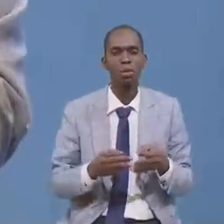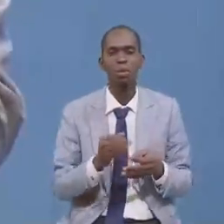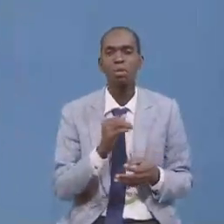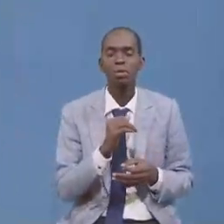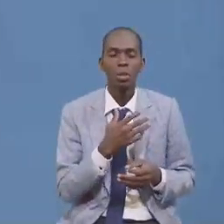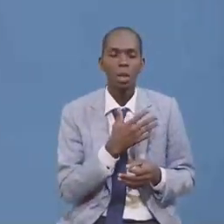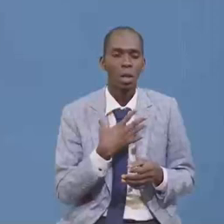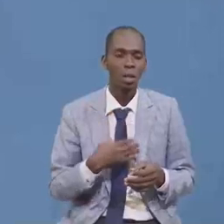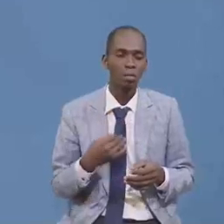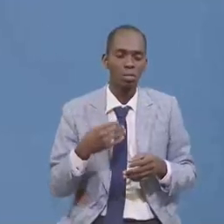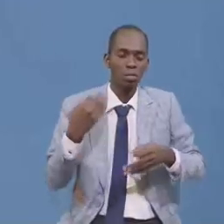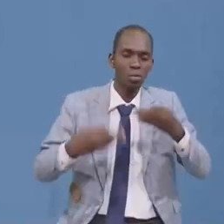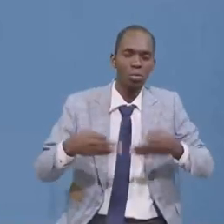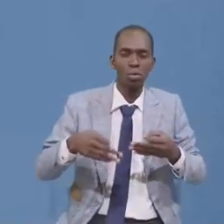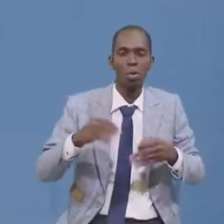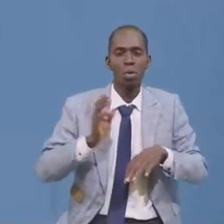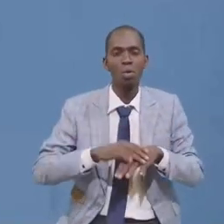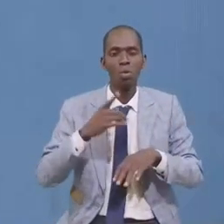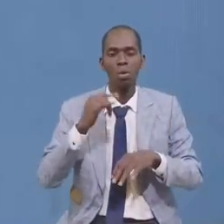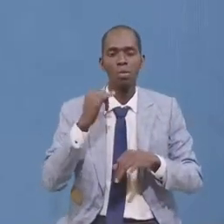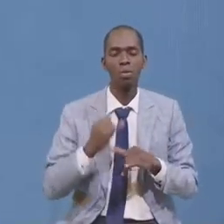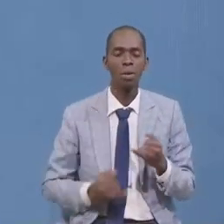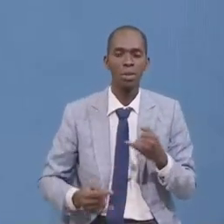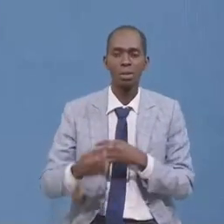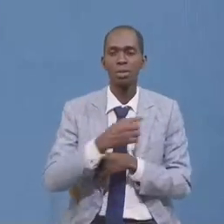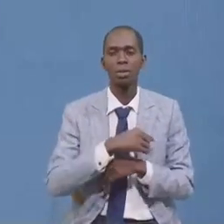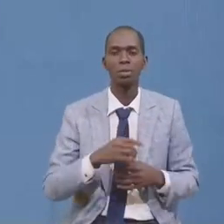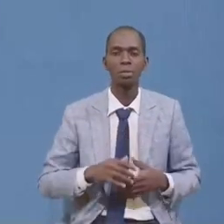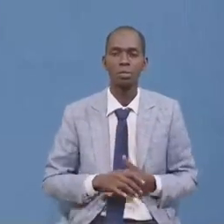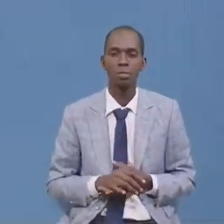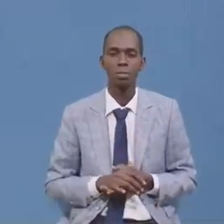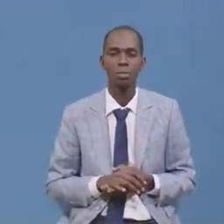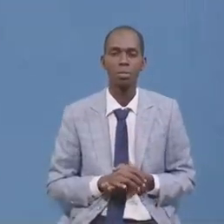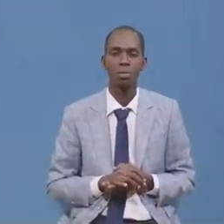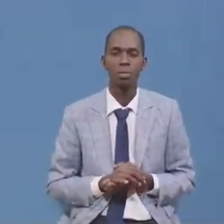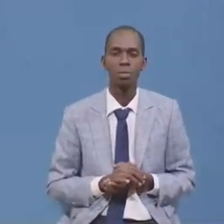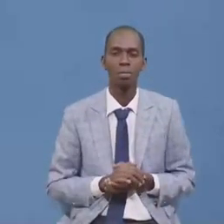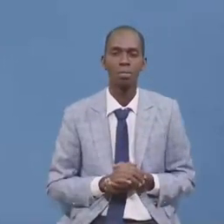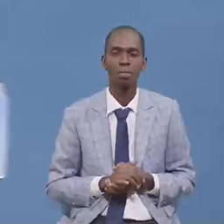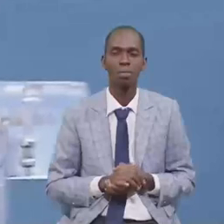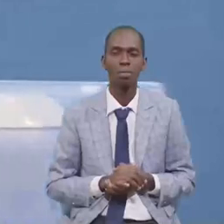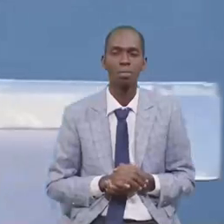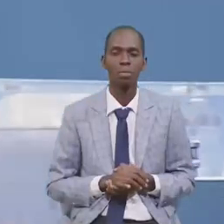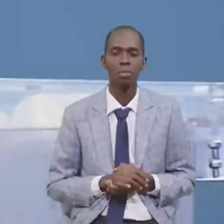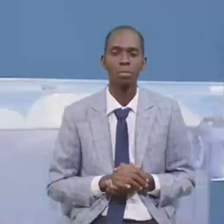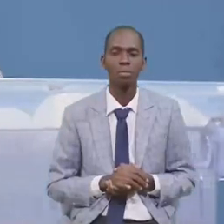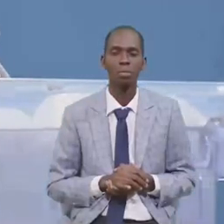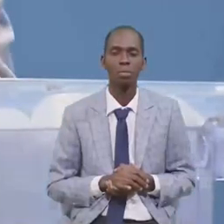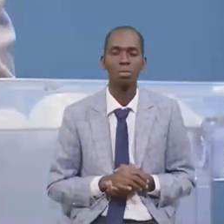par nos paroles, nous serons justifiés ou bien condamnés au dernier jour.